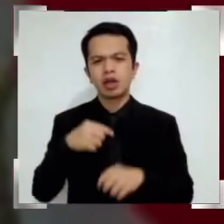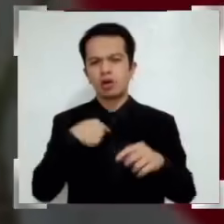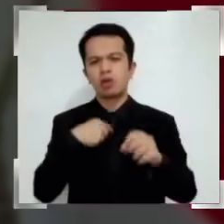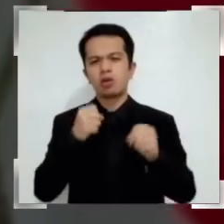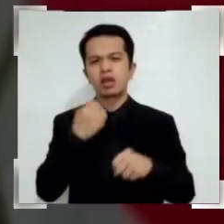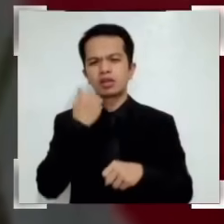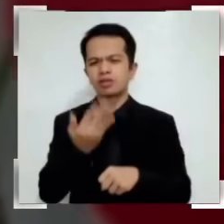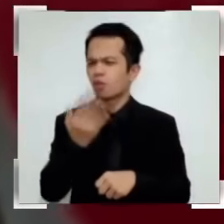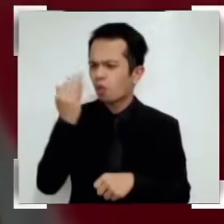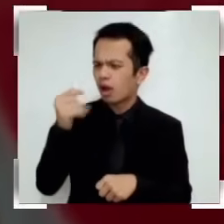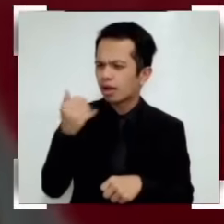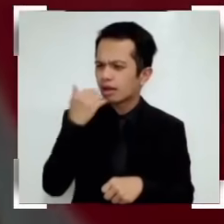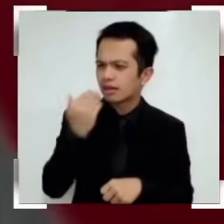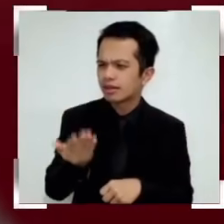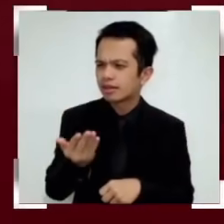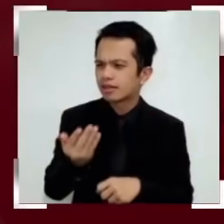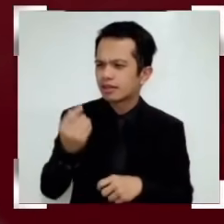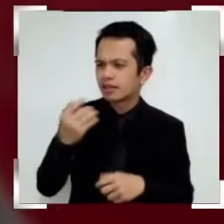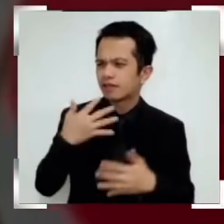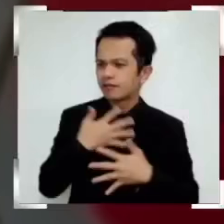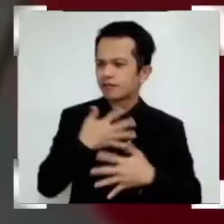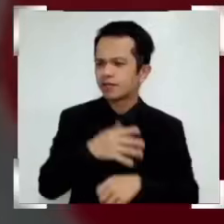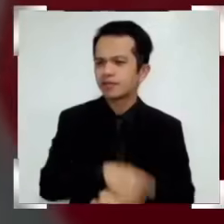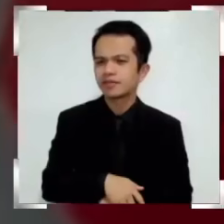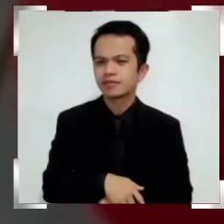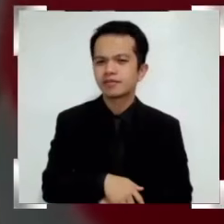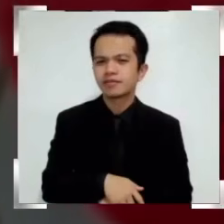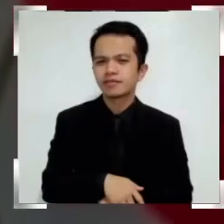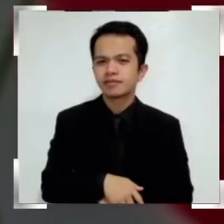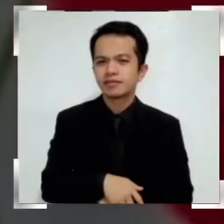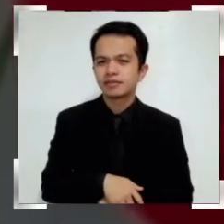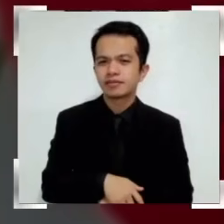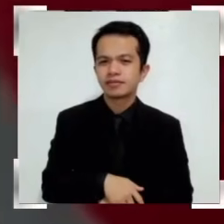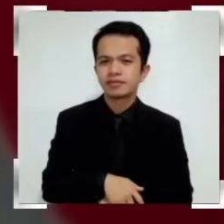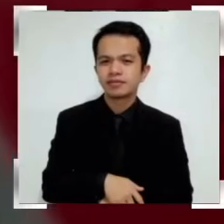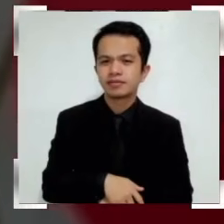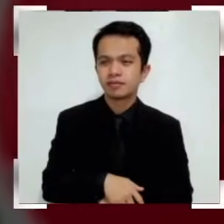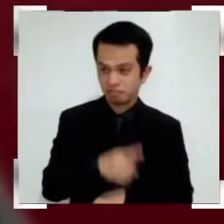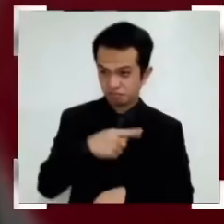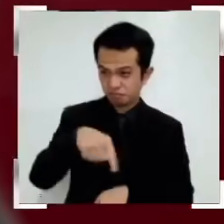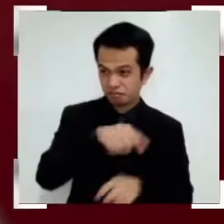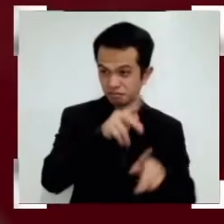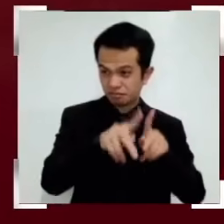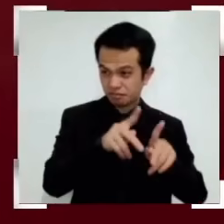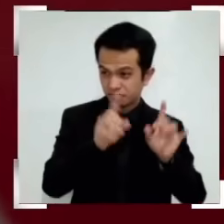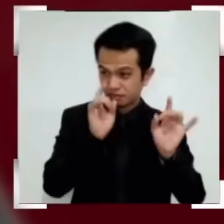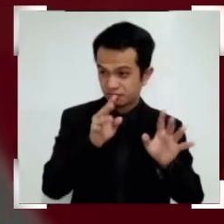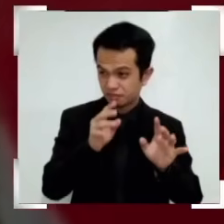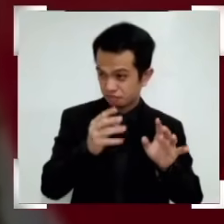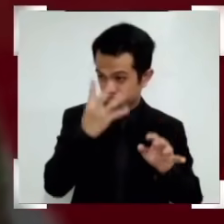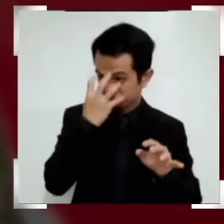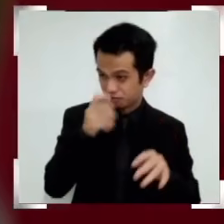Ako. Baka galit sila yung mga tao doon? Opo. Galit? Opo. Dahil?